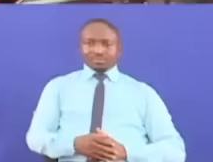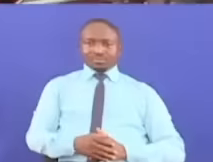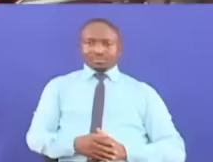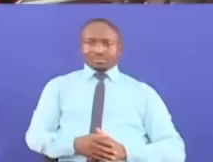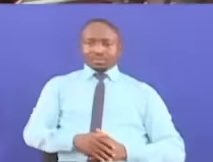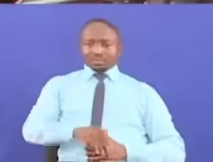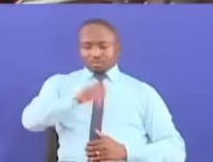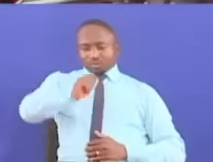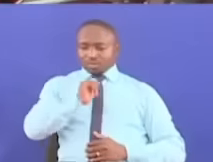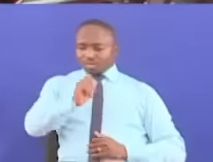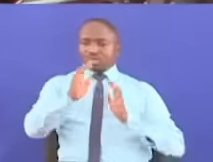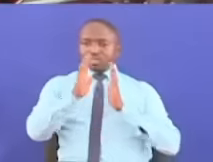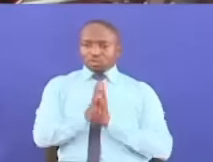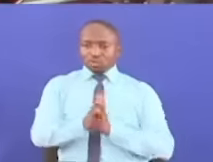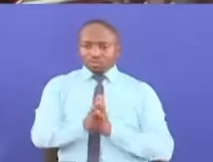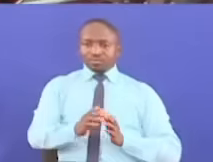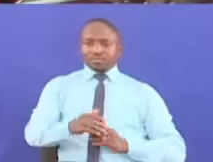meshi spik nashu